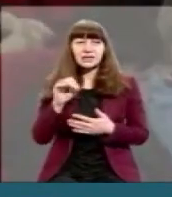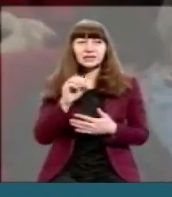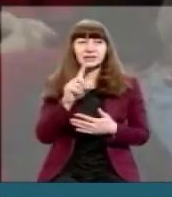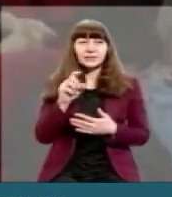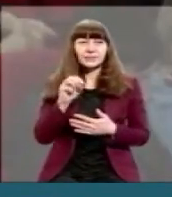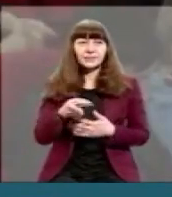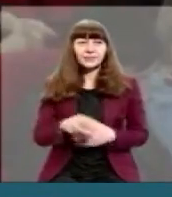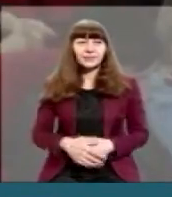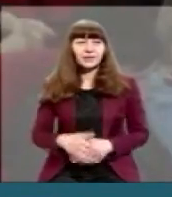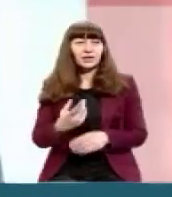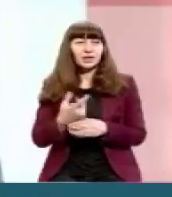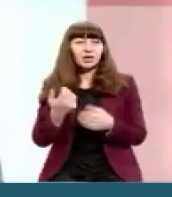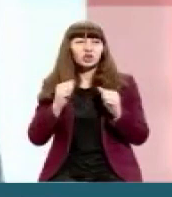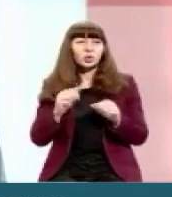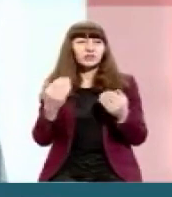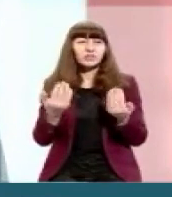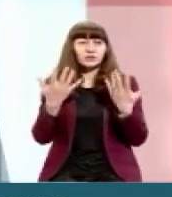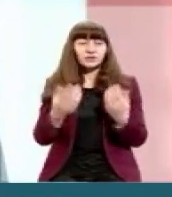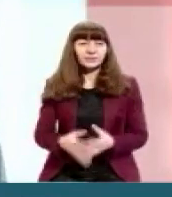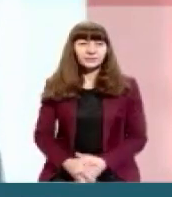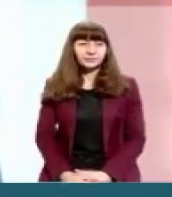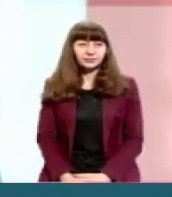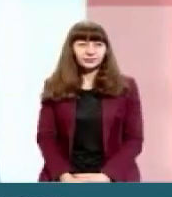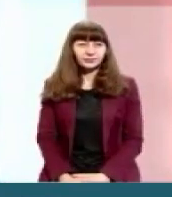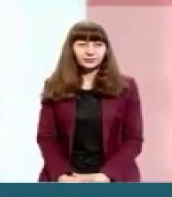жизнью. Это герои сегодняшнего дня. В